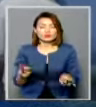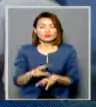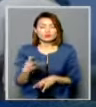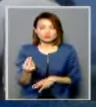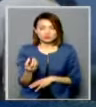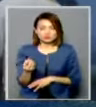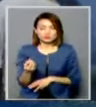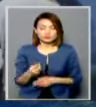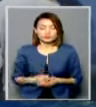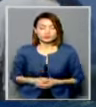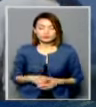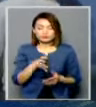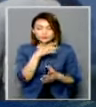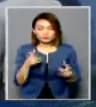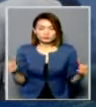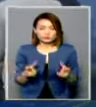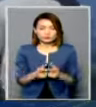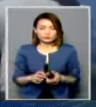және осы төтенше жағдай